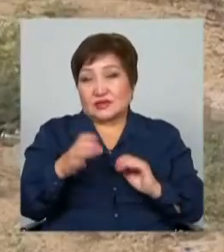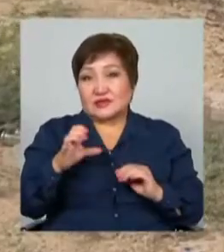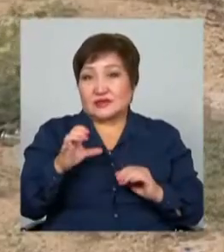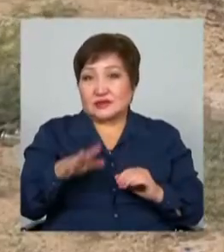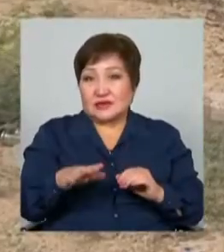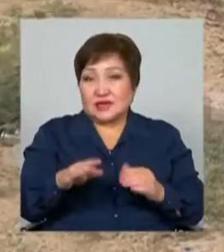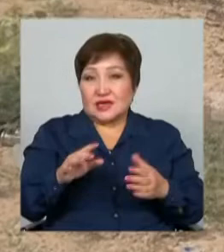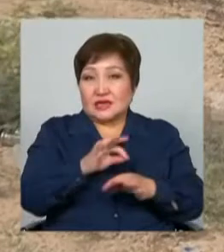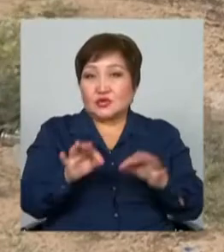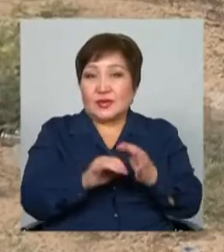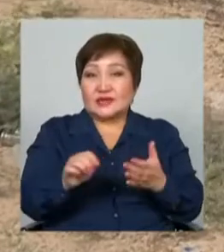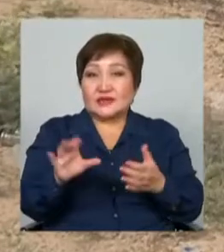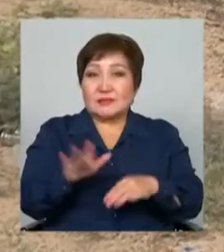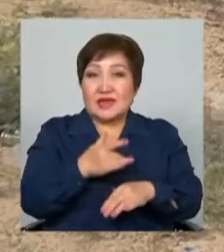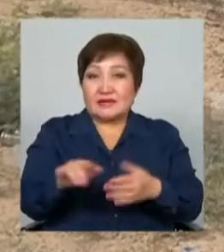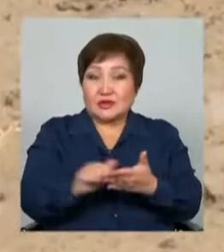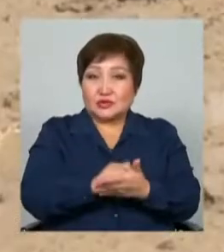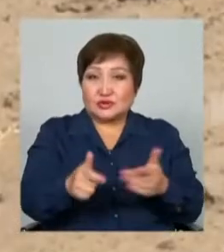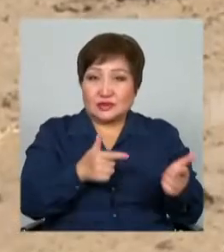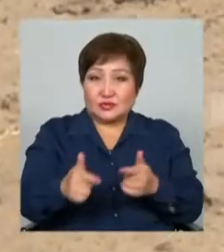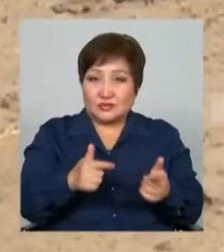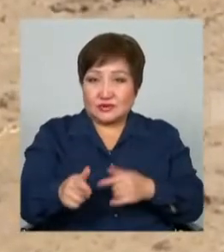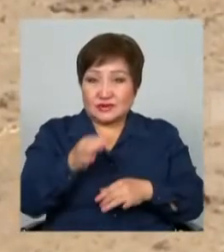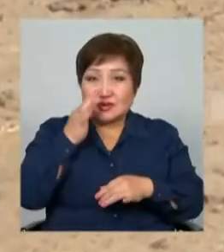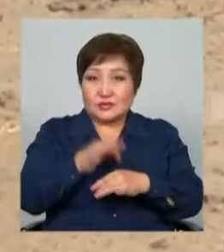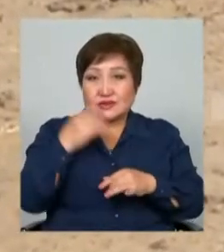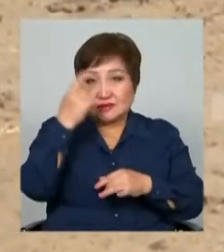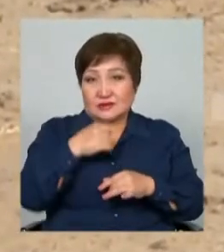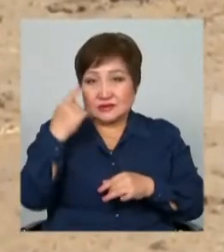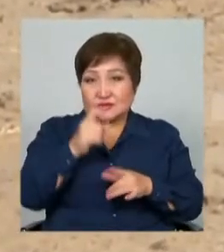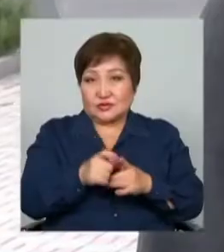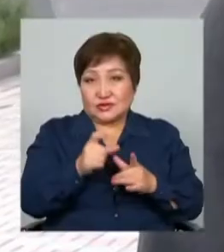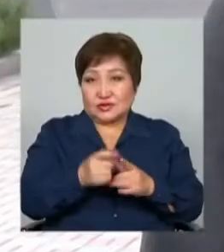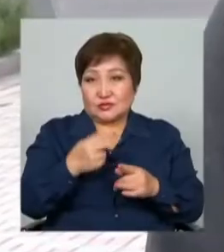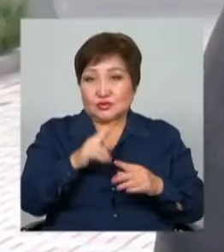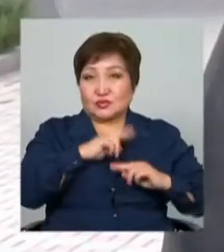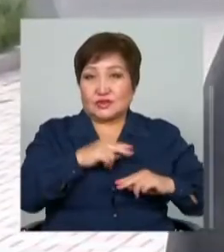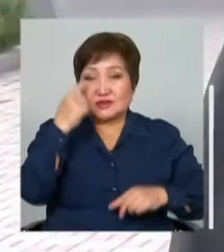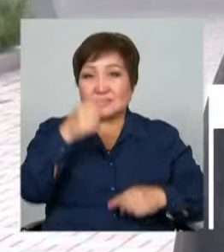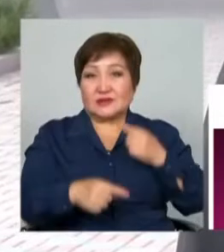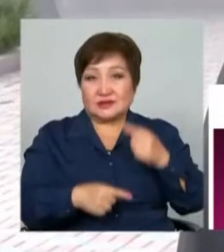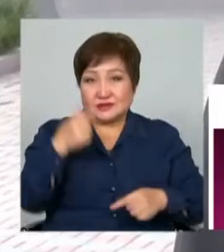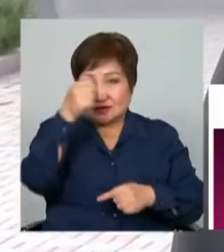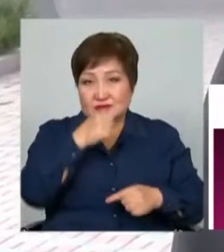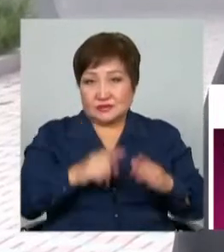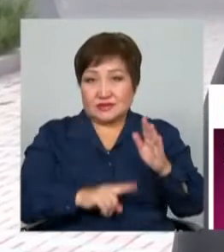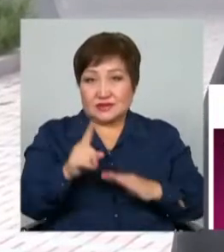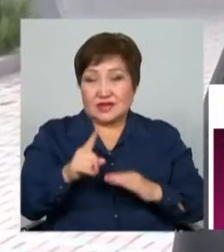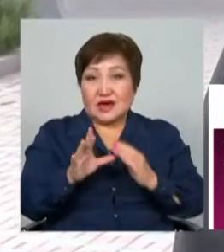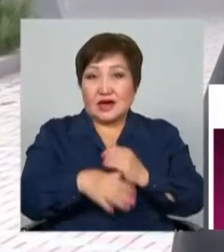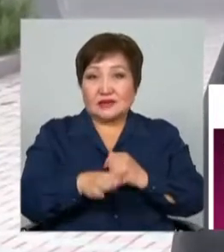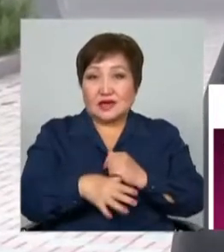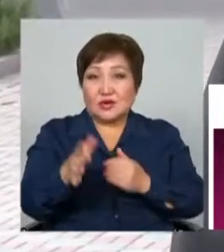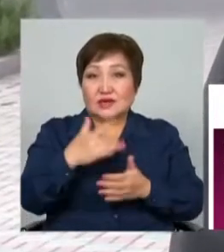құжаттама жасақталған еді. Жауаптылардың сөзінше, бұл жұмыстар келесі жылы басталады. Жайық өзені Атырау қаласы